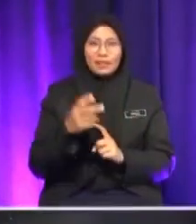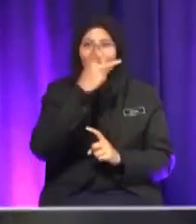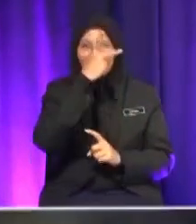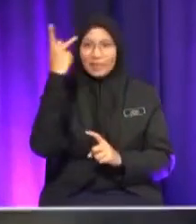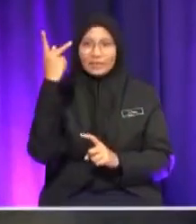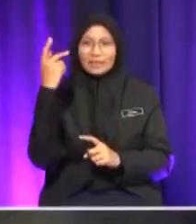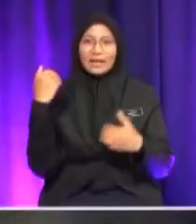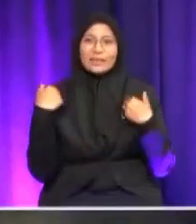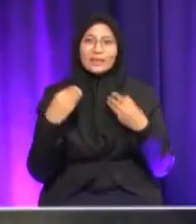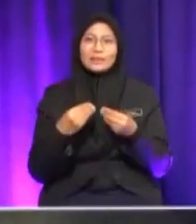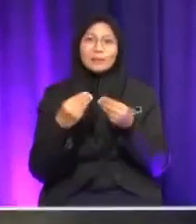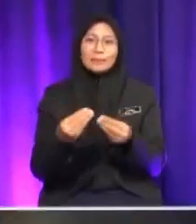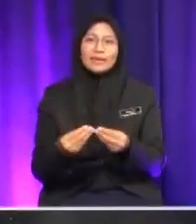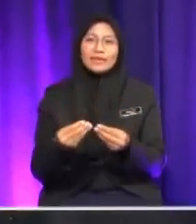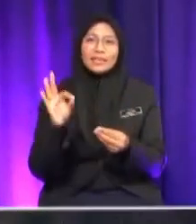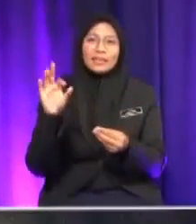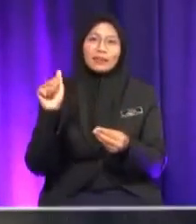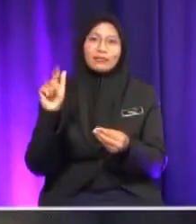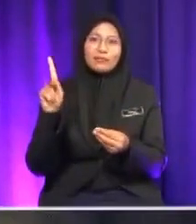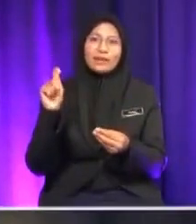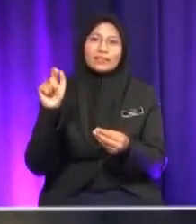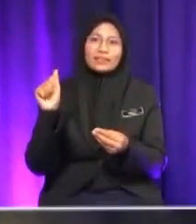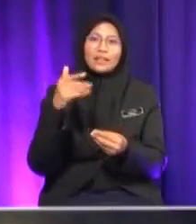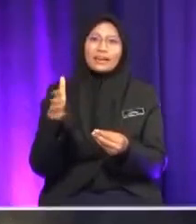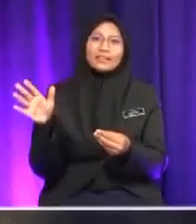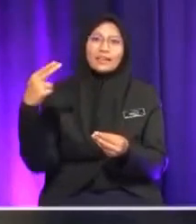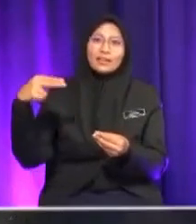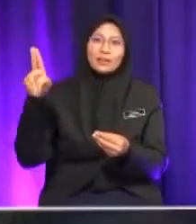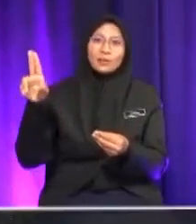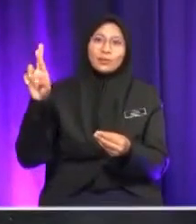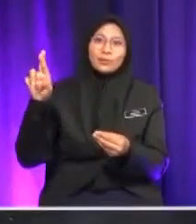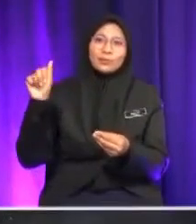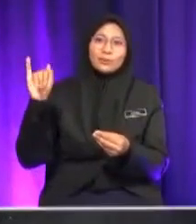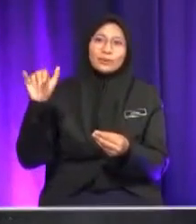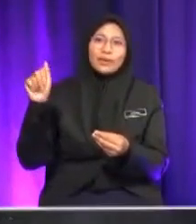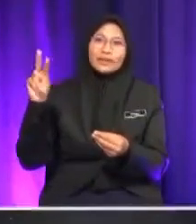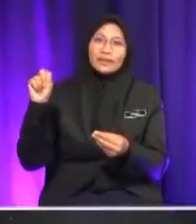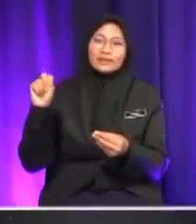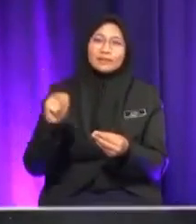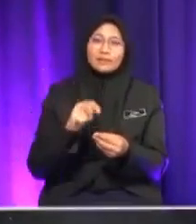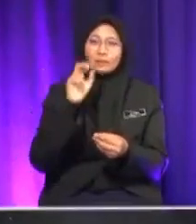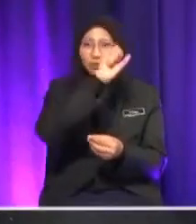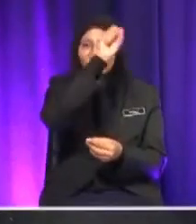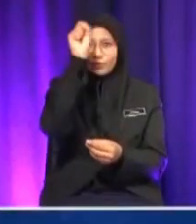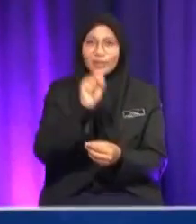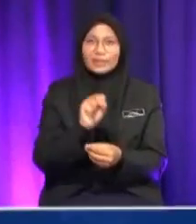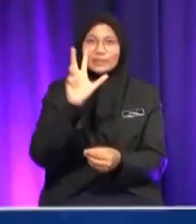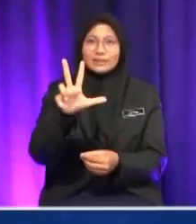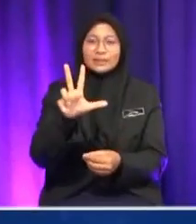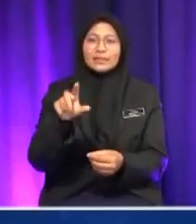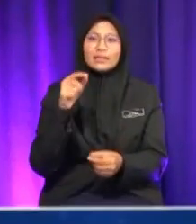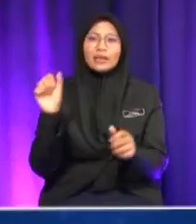fakta dan diikuti dengan uraian. Seterusnya pula, soalan tiga. Bagaimanakah anda akan mengamalkan pengurusan perbelanjaan